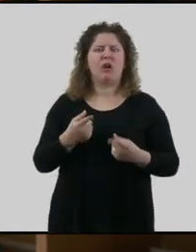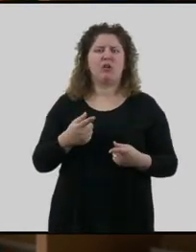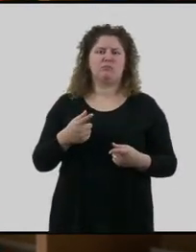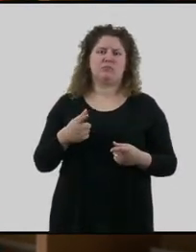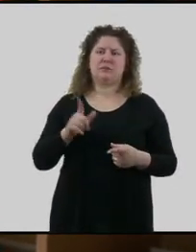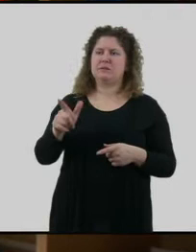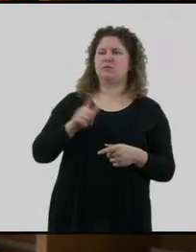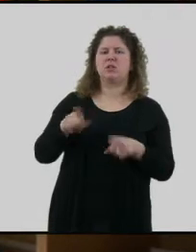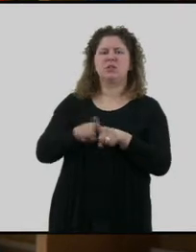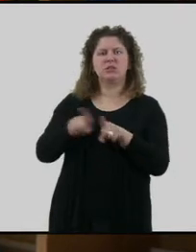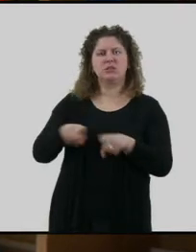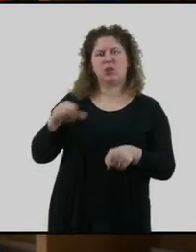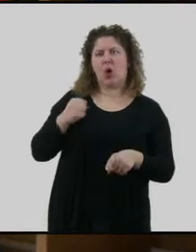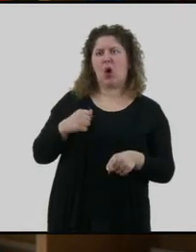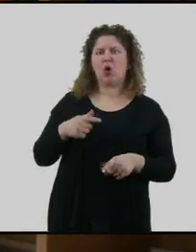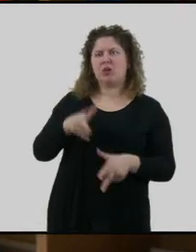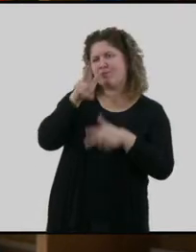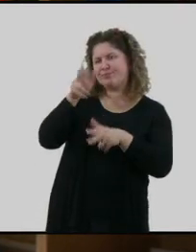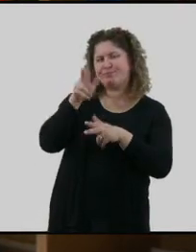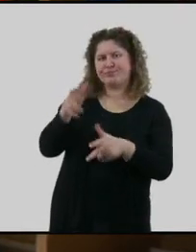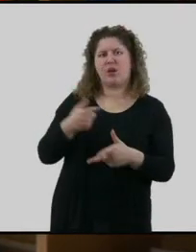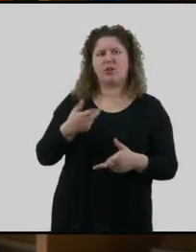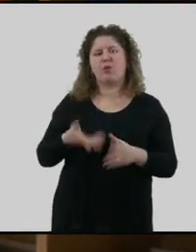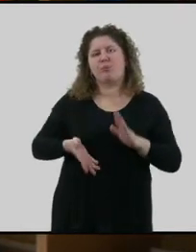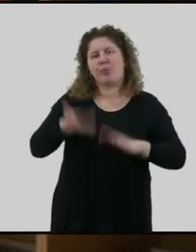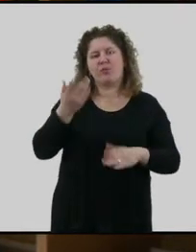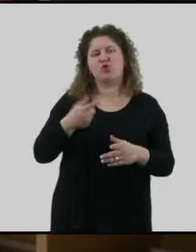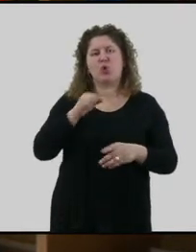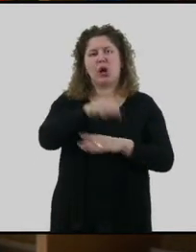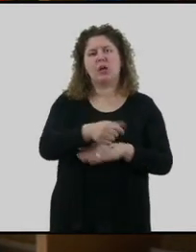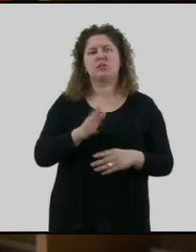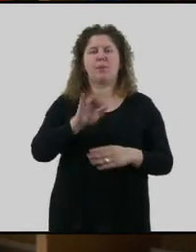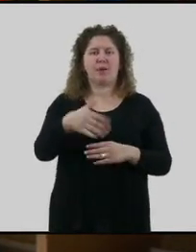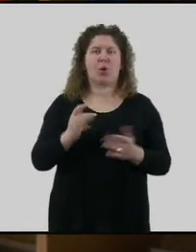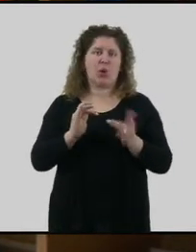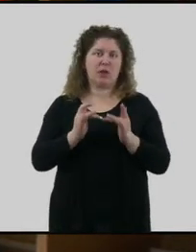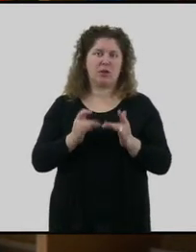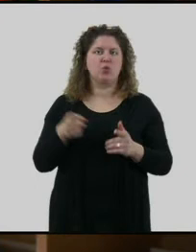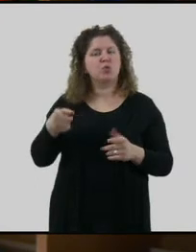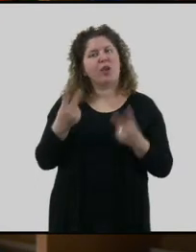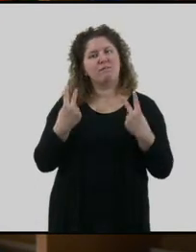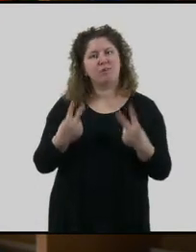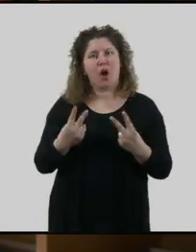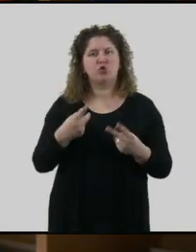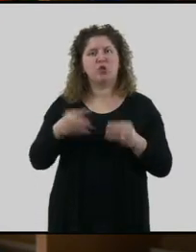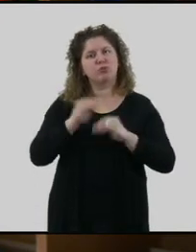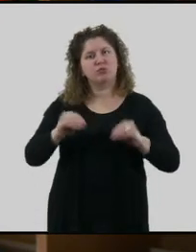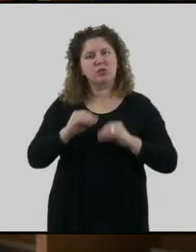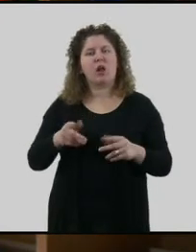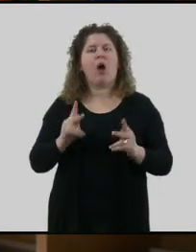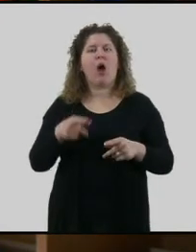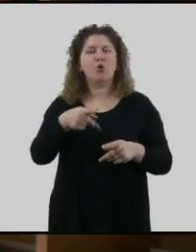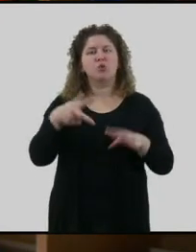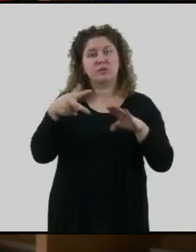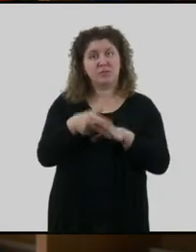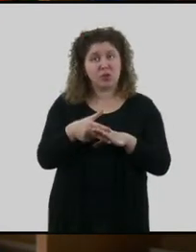svoje vršnjake, vrijeđaju ih, dolazi do povećanog nasilja putem interneta. I u tom smislu važno ih je educirati kako to